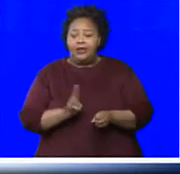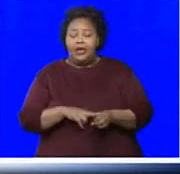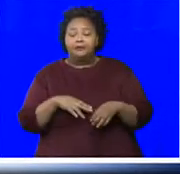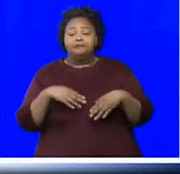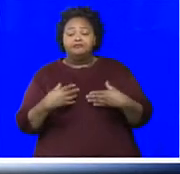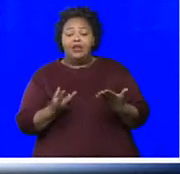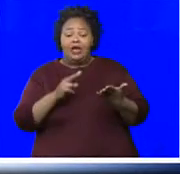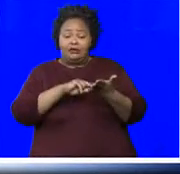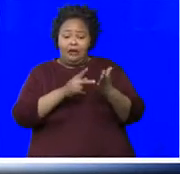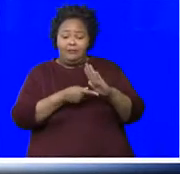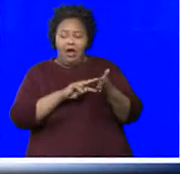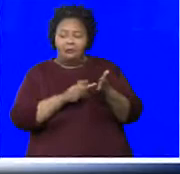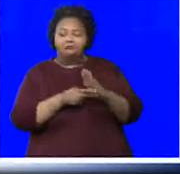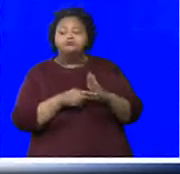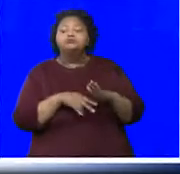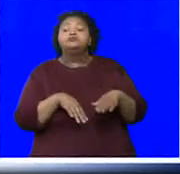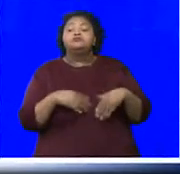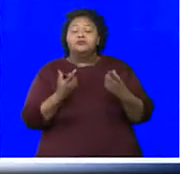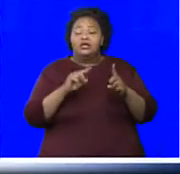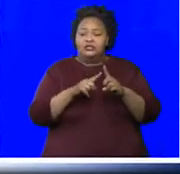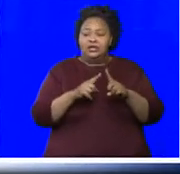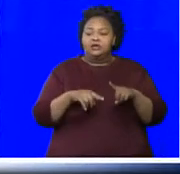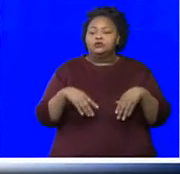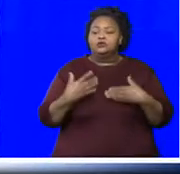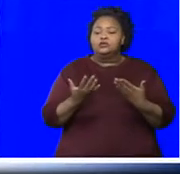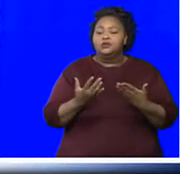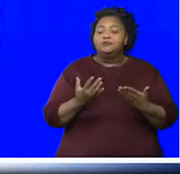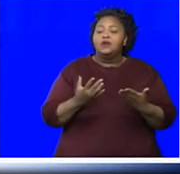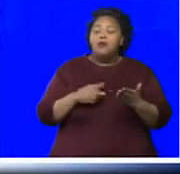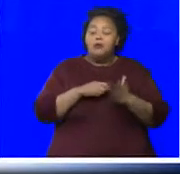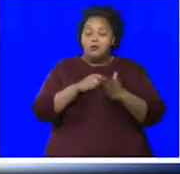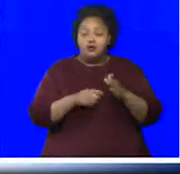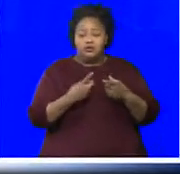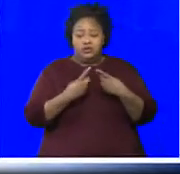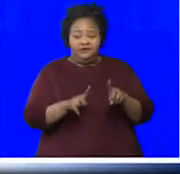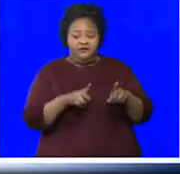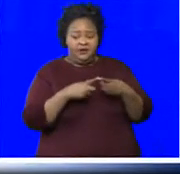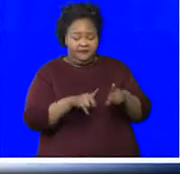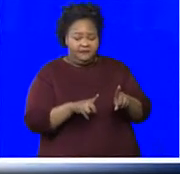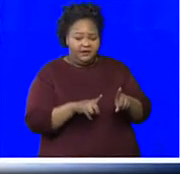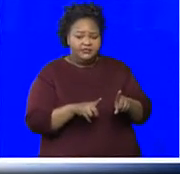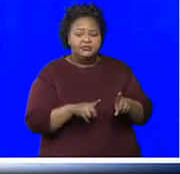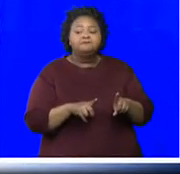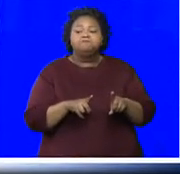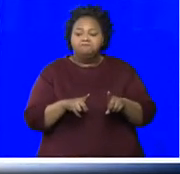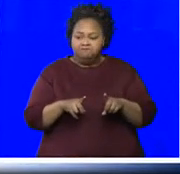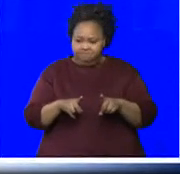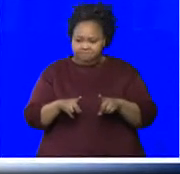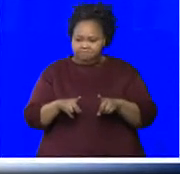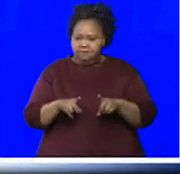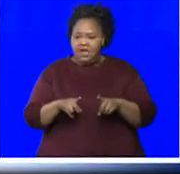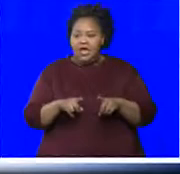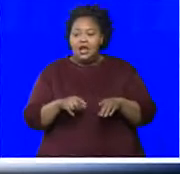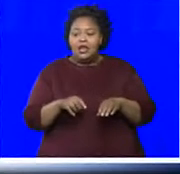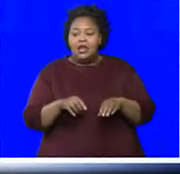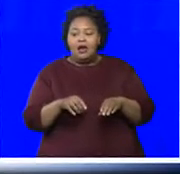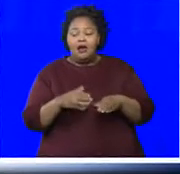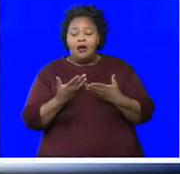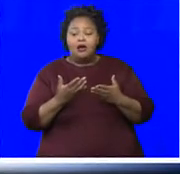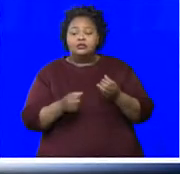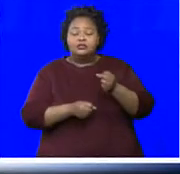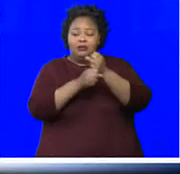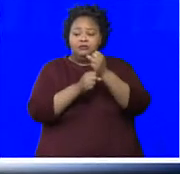lolubuke kusekela tinhlelo ngetimali kumalunga langemave. Lokunye-ke lokubukiwe kulo mhlangano yimibiko yemakomidi